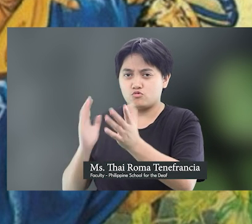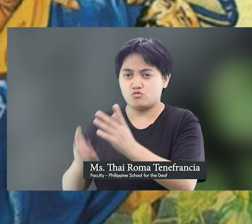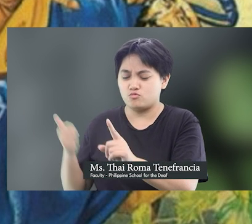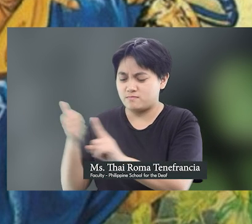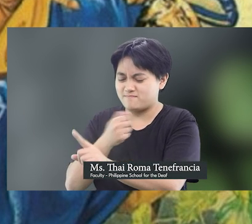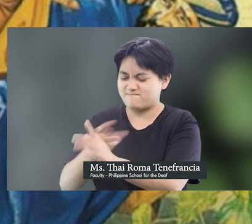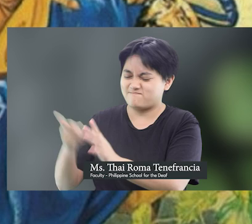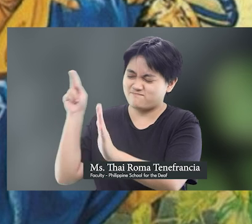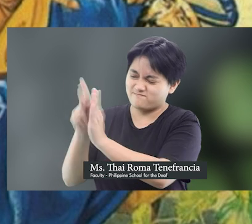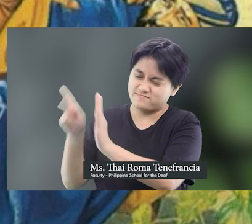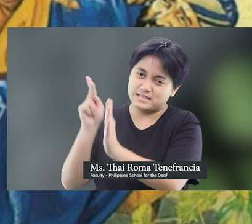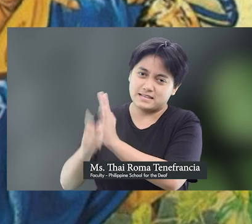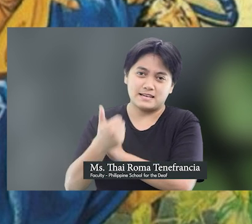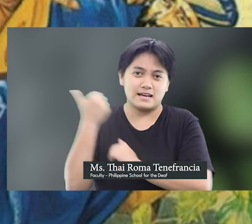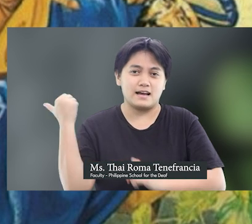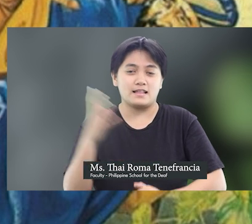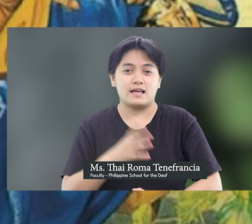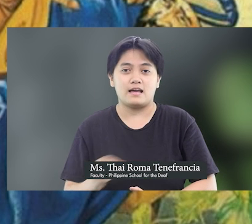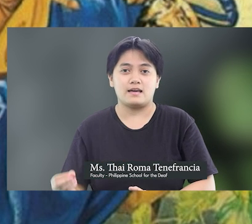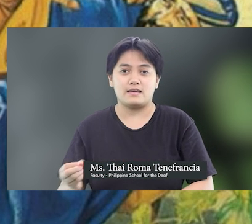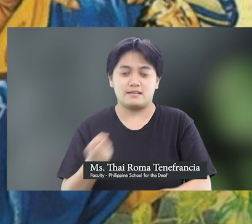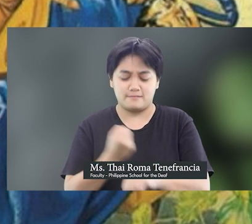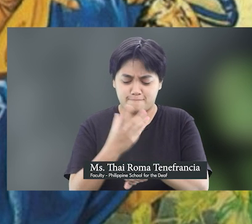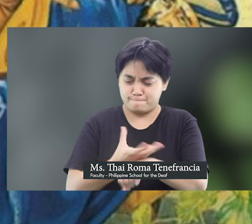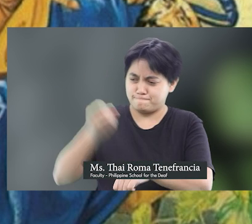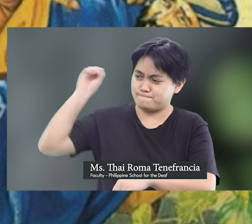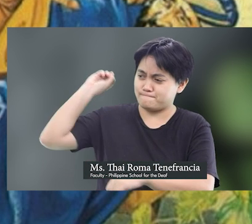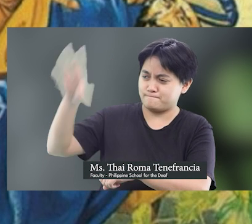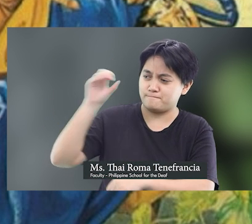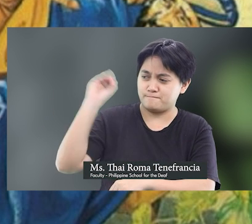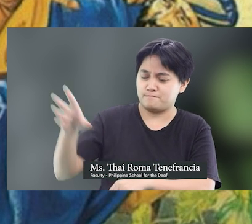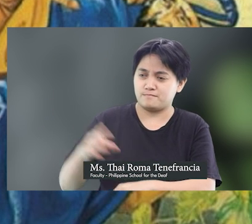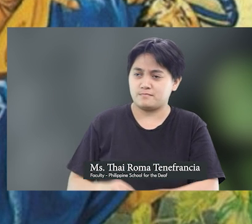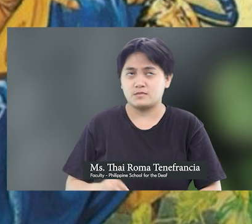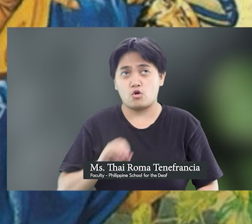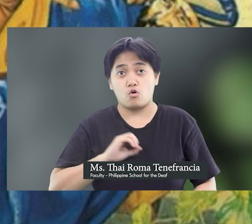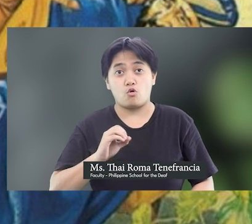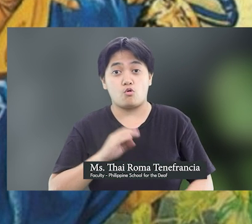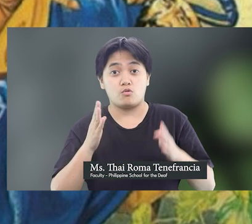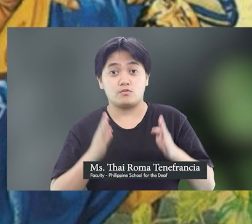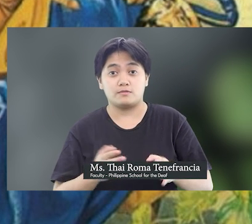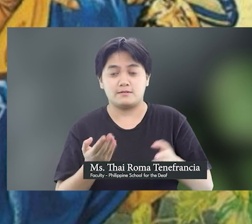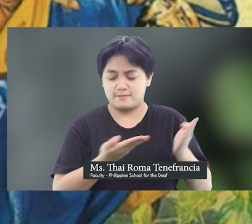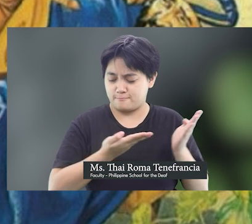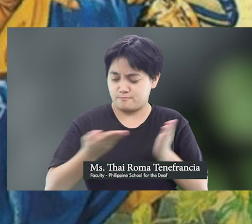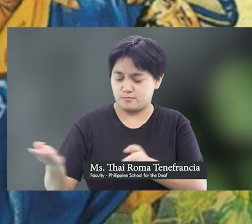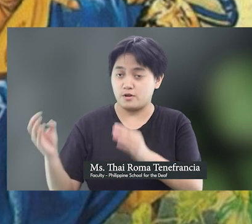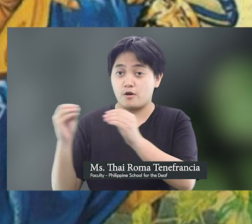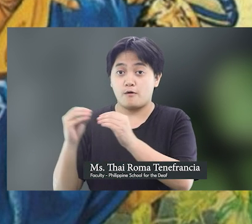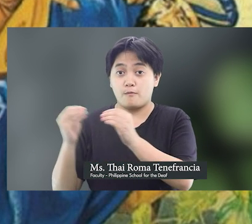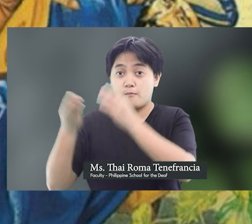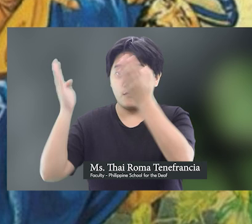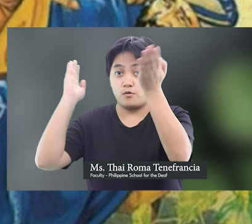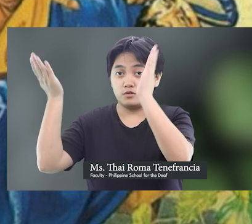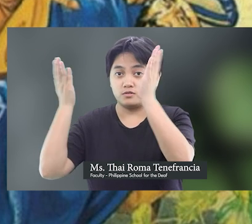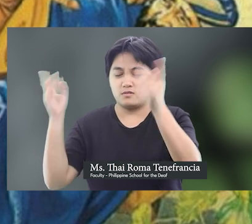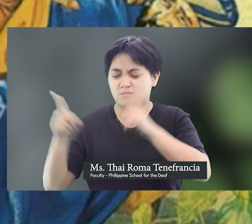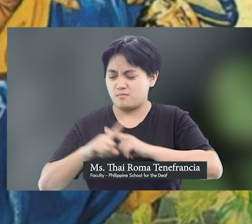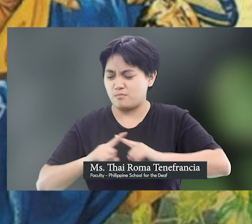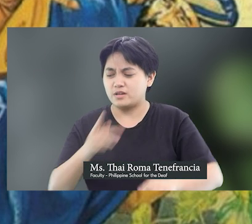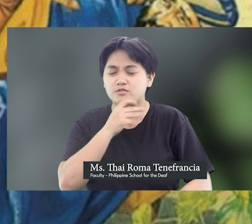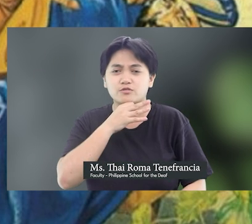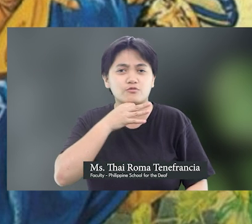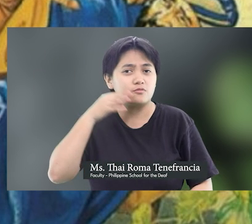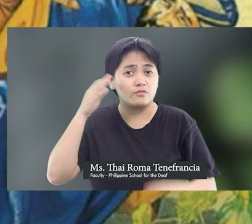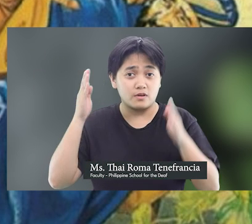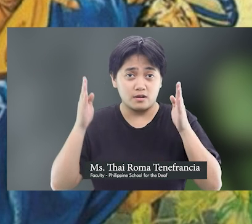isa, pinatay ang iba at binato ang ilan. Nagpadala uli ang may-ari ng marami pang katulong, subalit